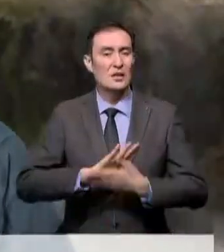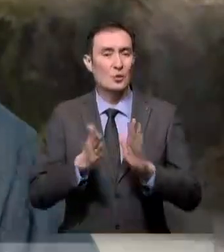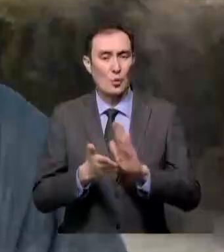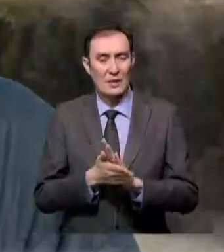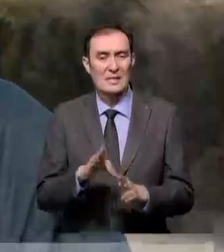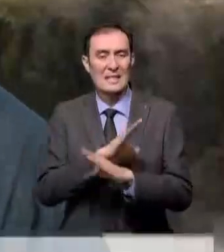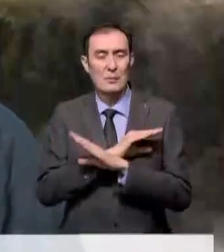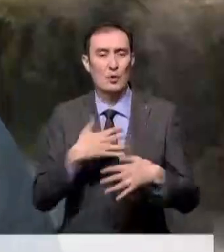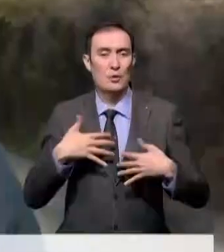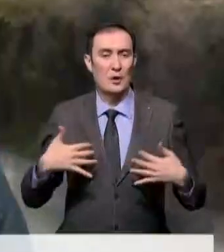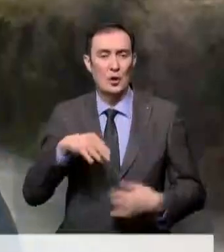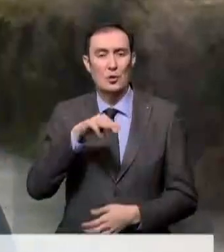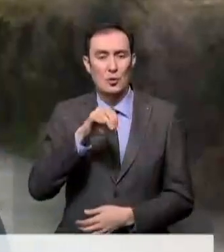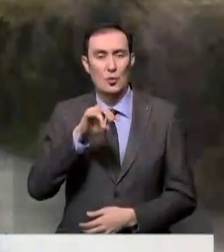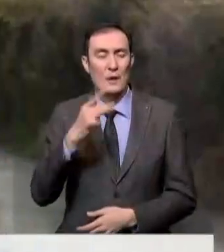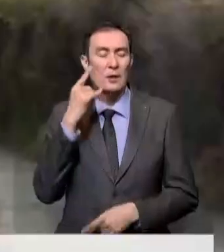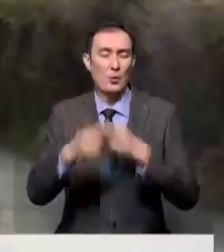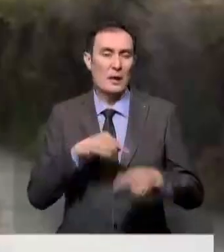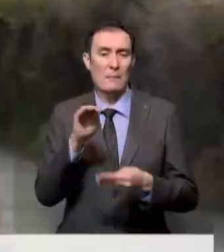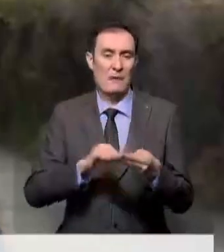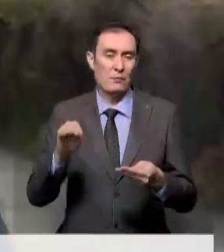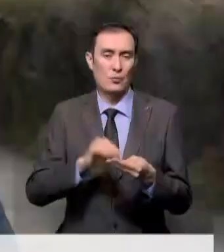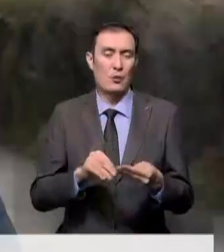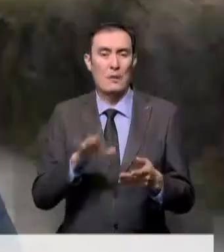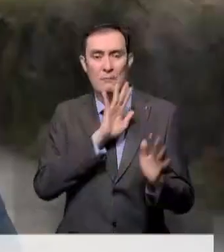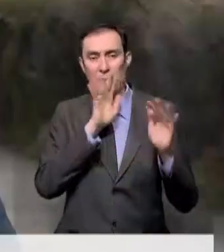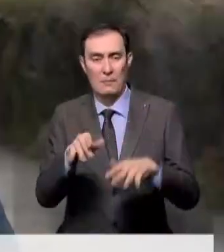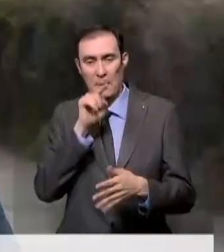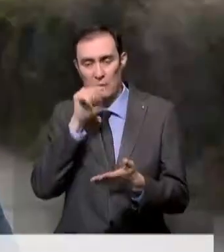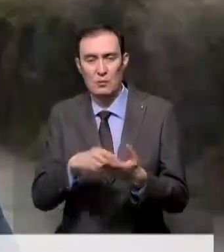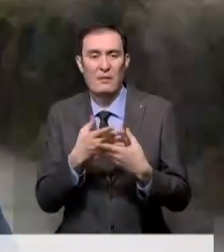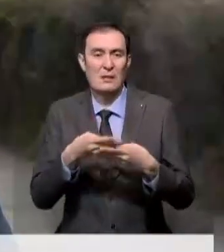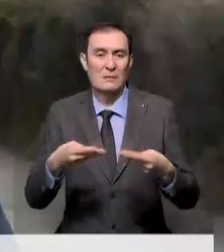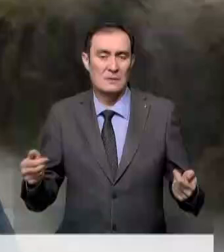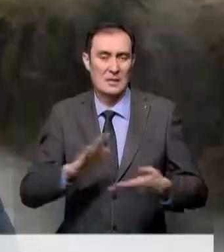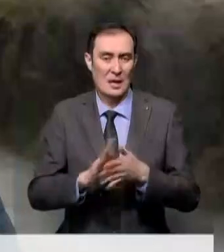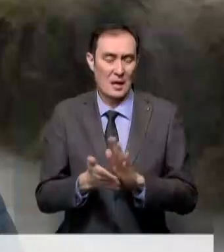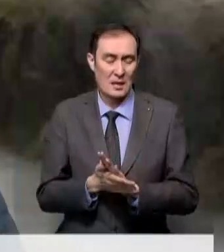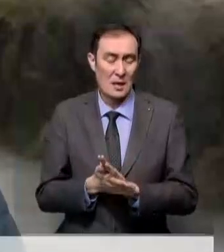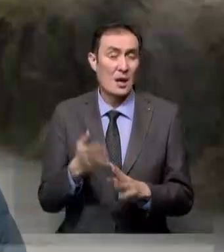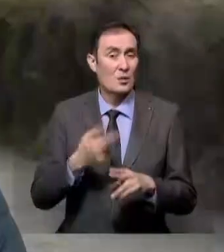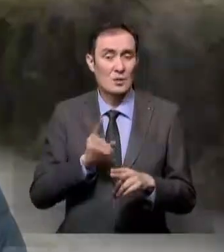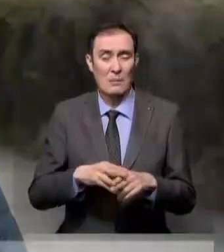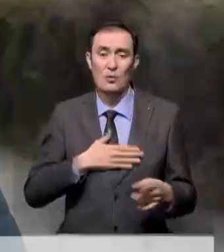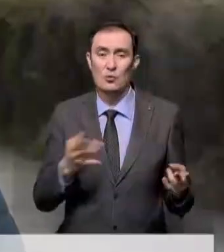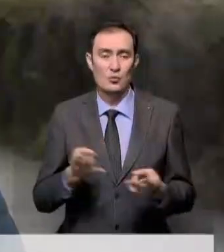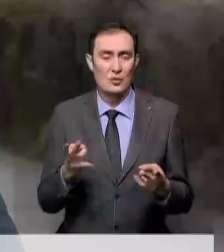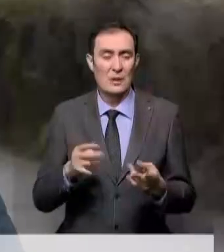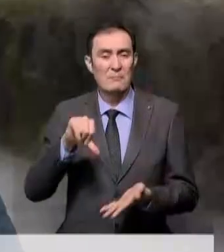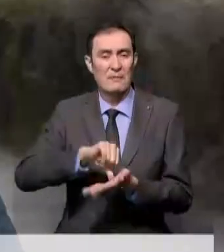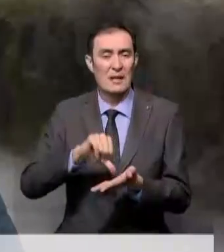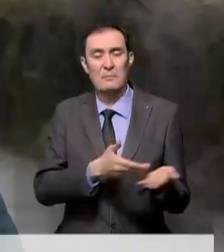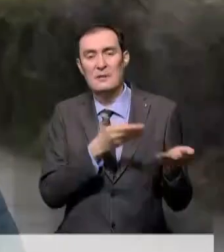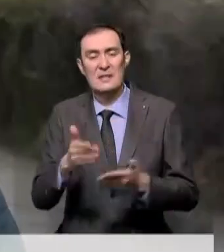Ситуация с гибелью тюленей регулярно повторяется. Их выносят на берег в разложившемся состоянии. Я считаю, что необходимо